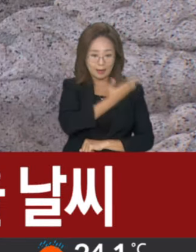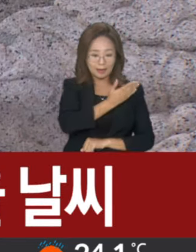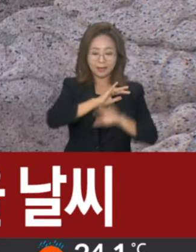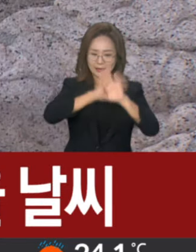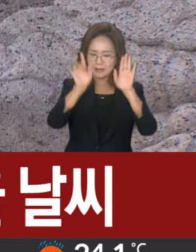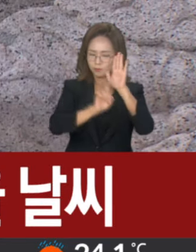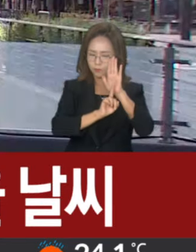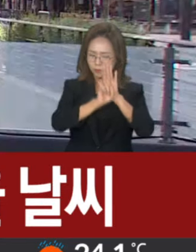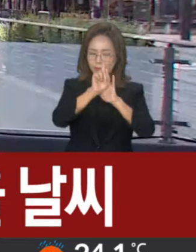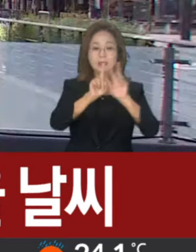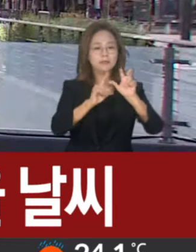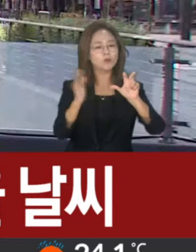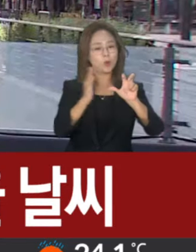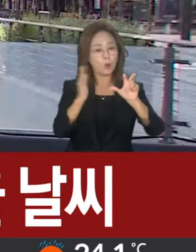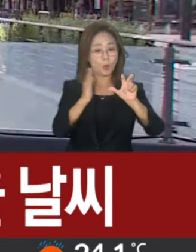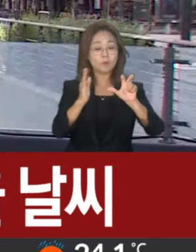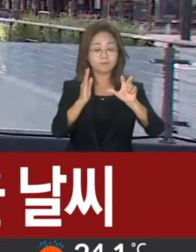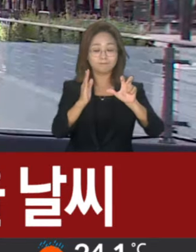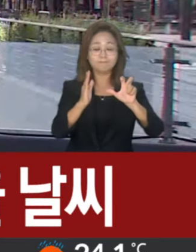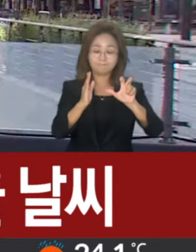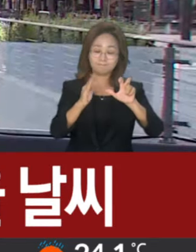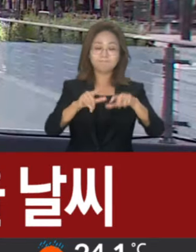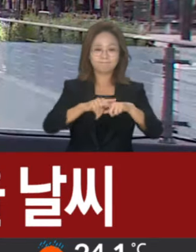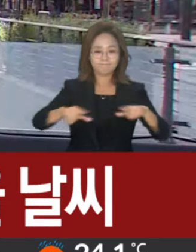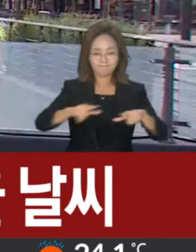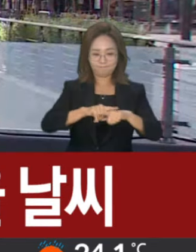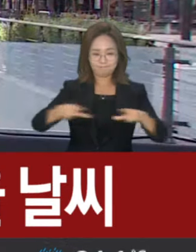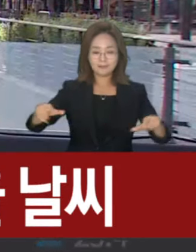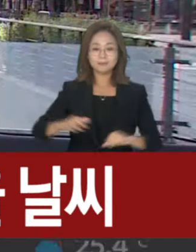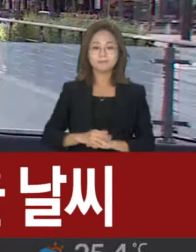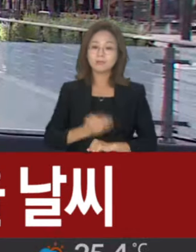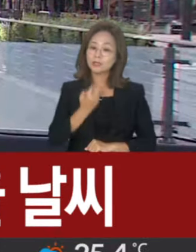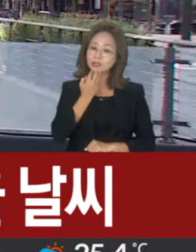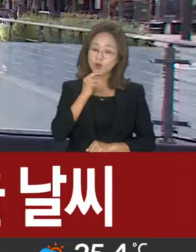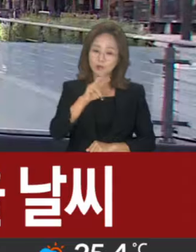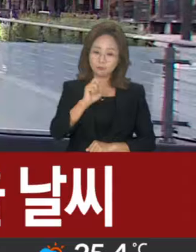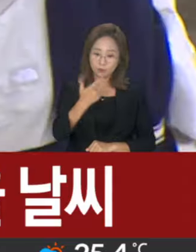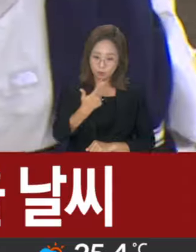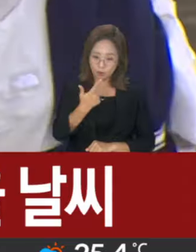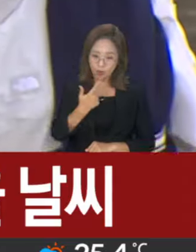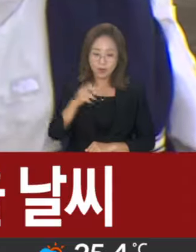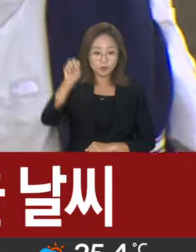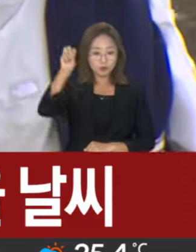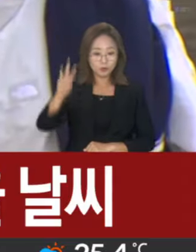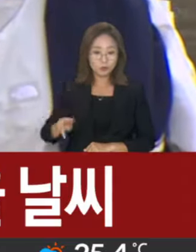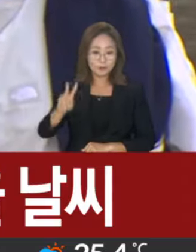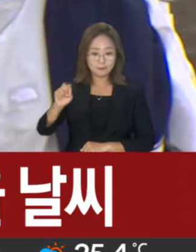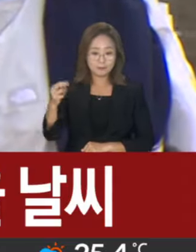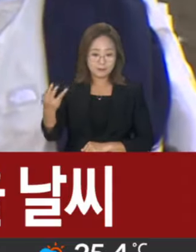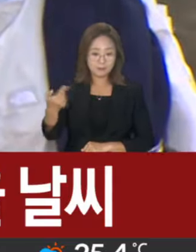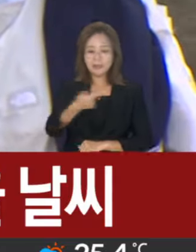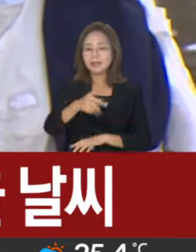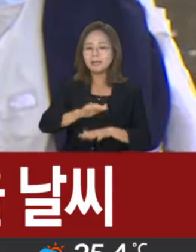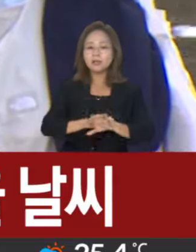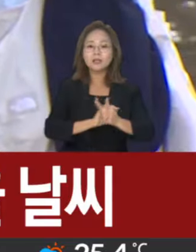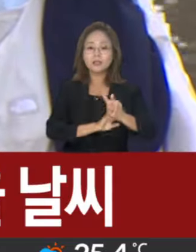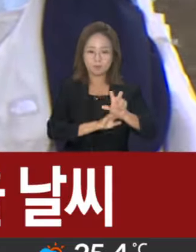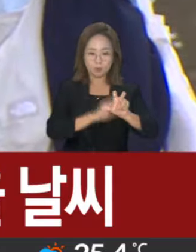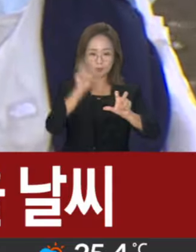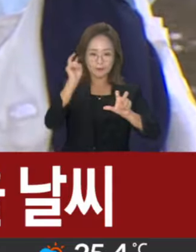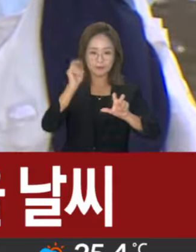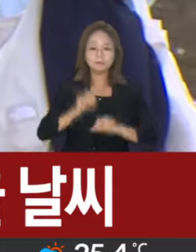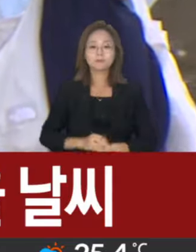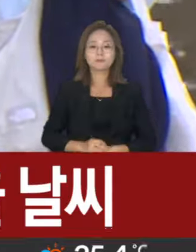낮에도 25도 안팎으로 예년 이맘때 기온과 비슷하겠습니다. 서울이 26도, 춘천 23도, 대전 25도